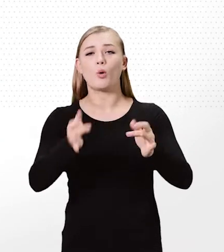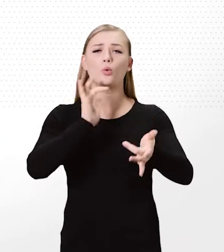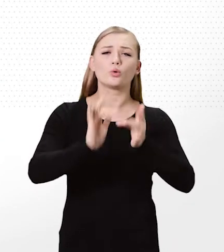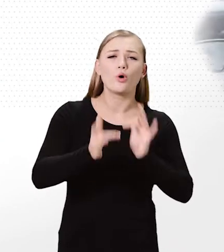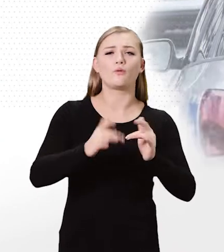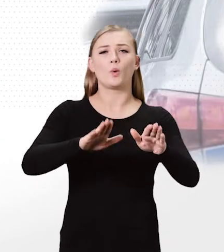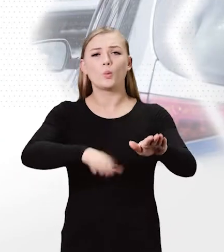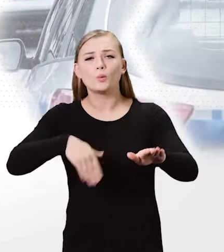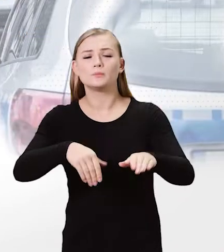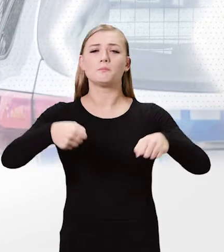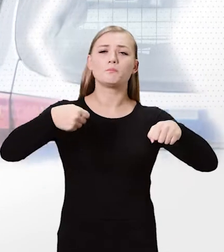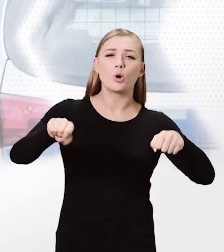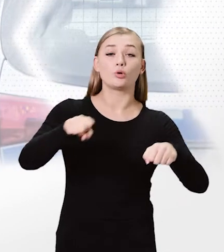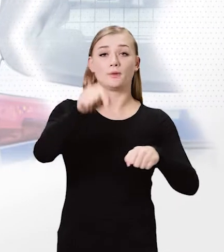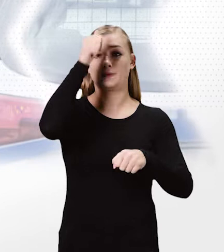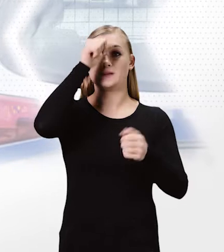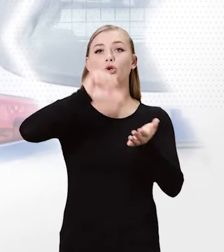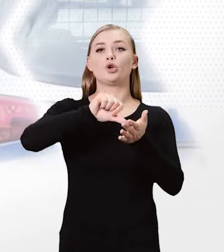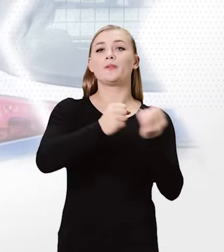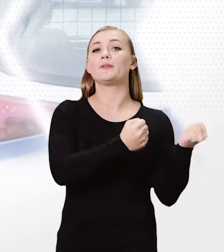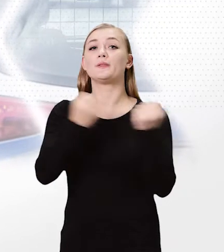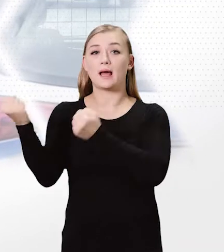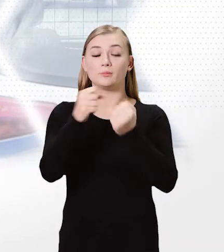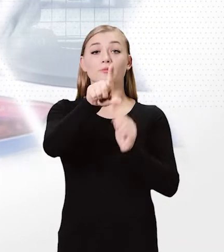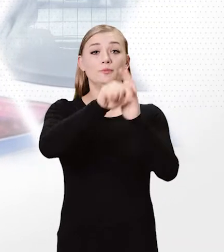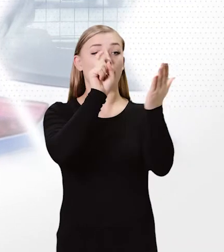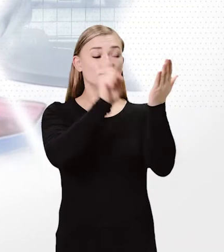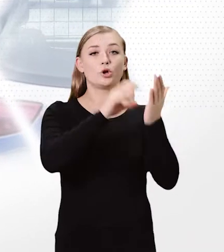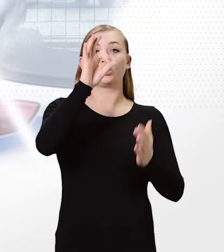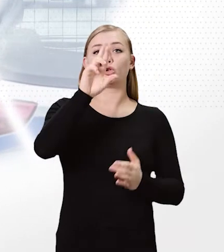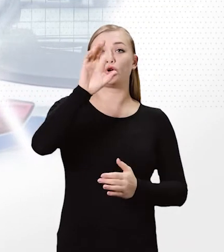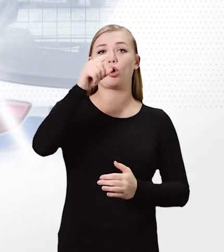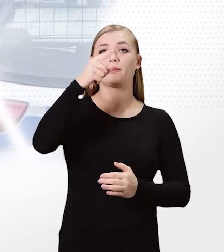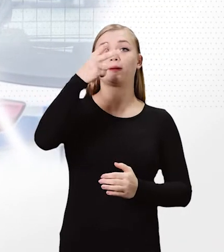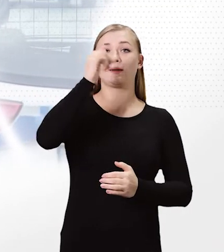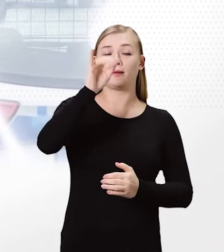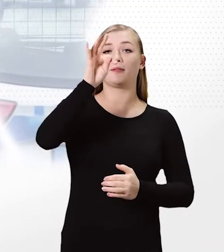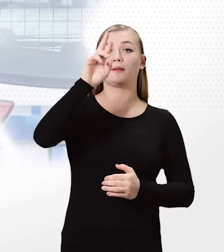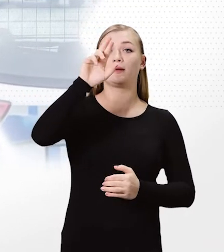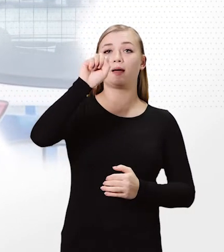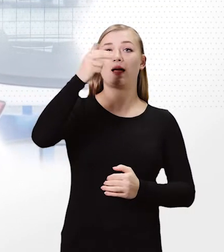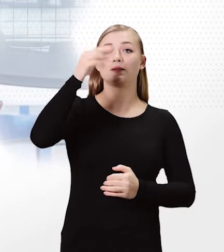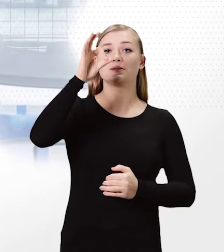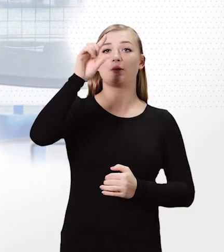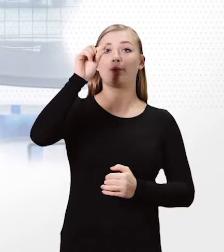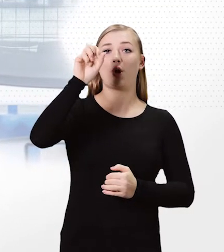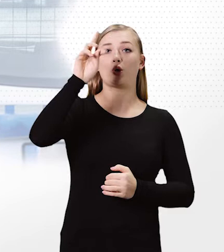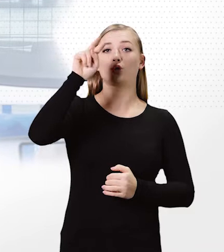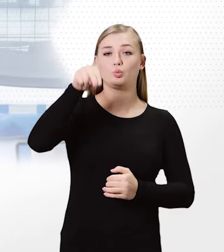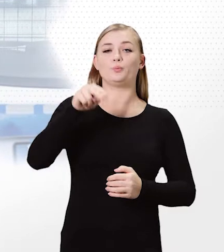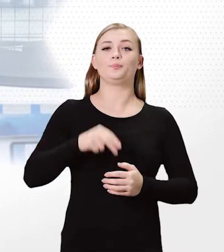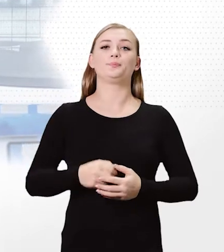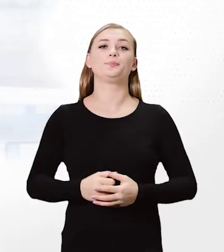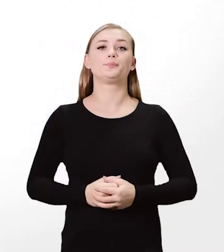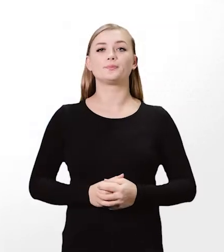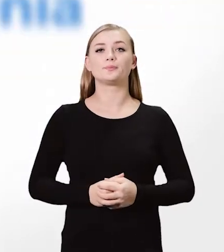Samochód, rower, hulajnoga lub motocykl to środki transportu. Wybierz ikonę Środki transportu.